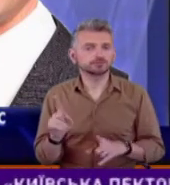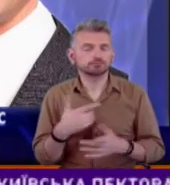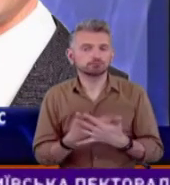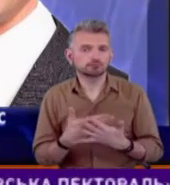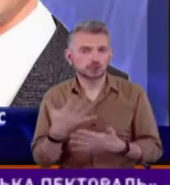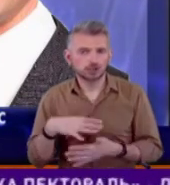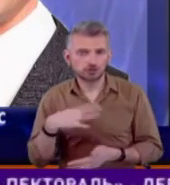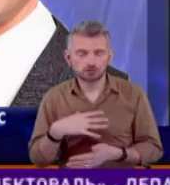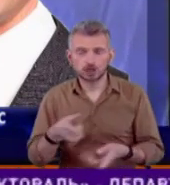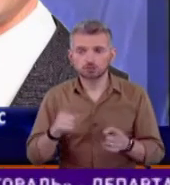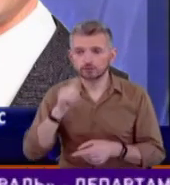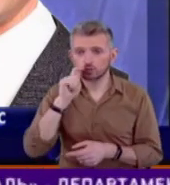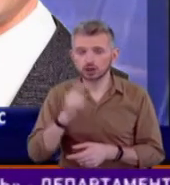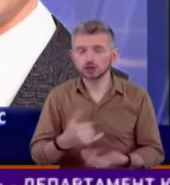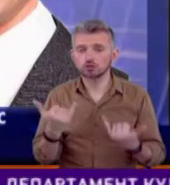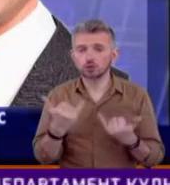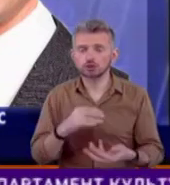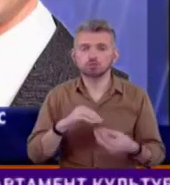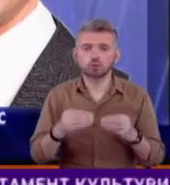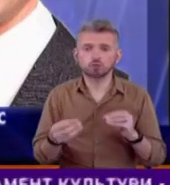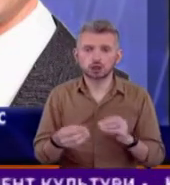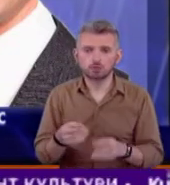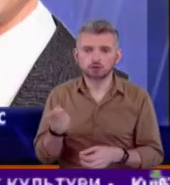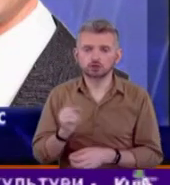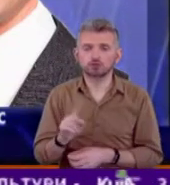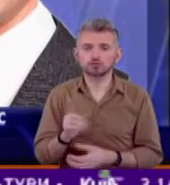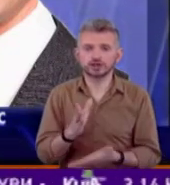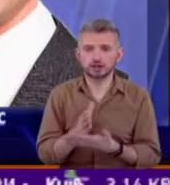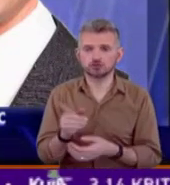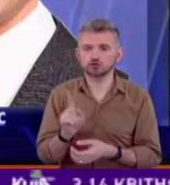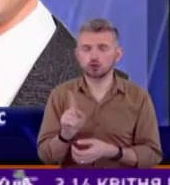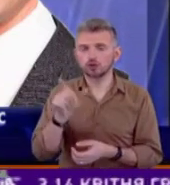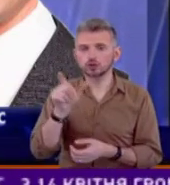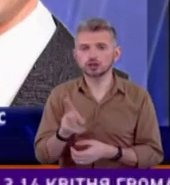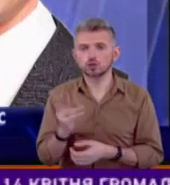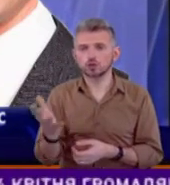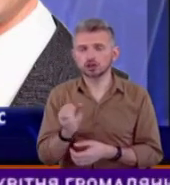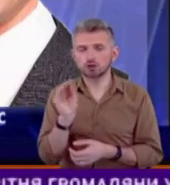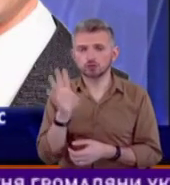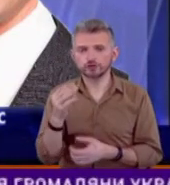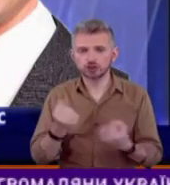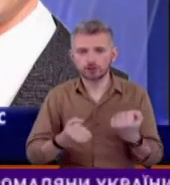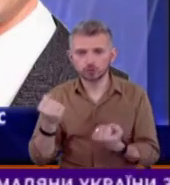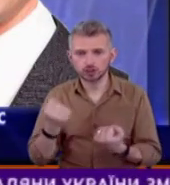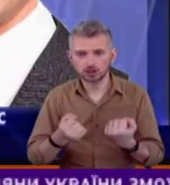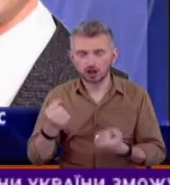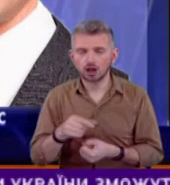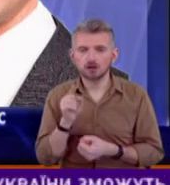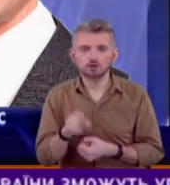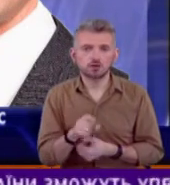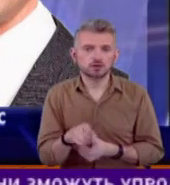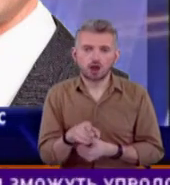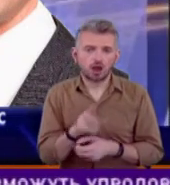приклад. Насправді в Україні сьогодні проблема якраз у тому, що є, що людина, яка отримала посвідчення водія, вона ніяк